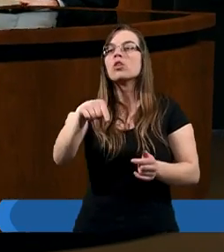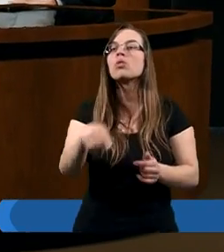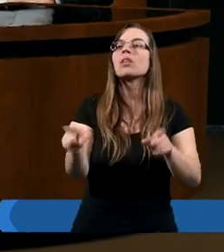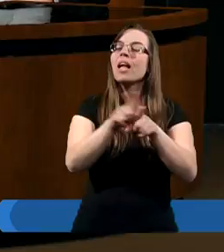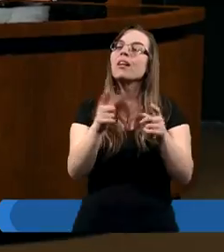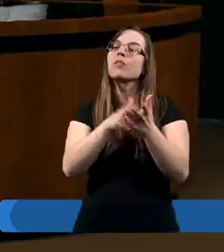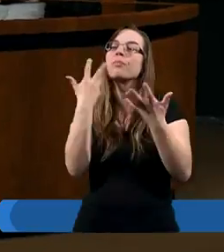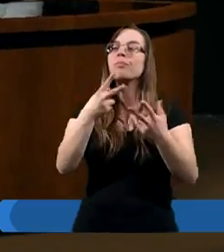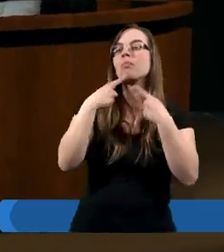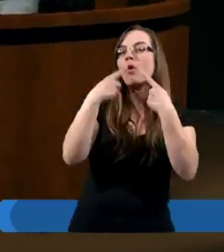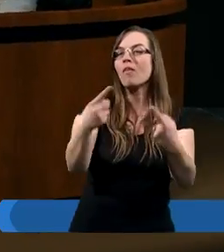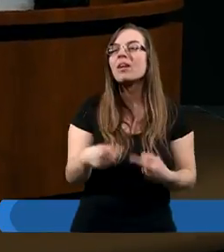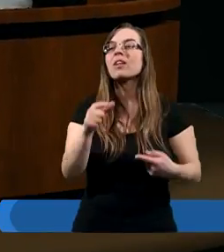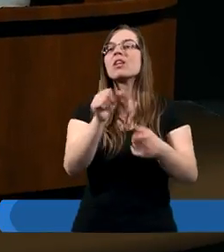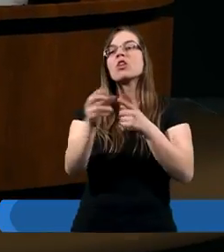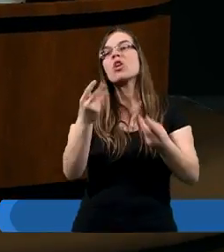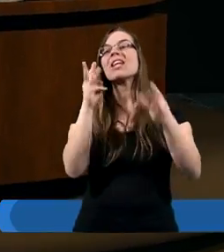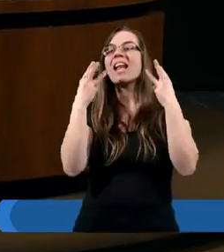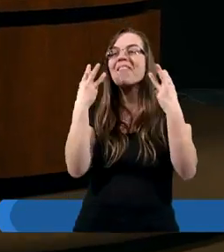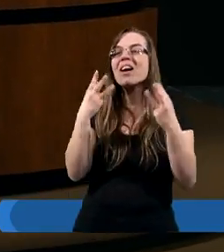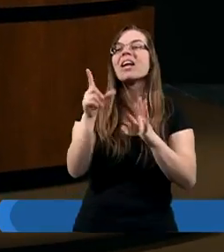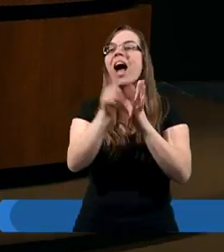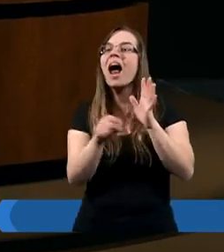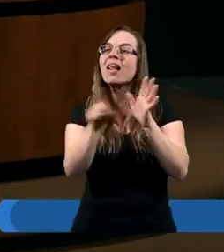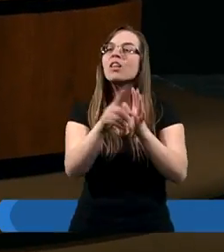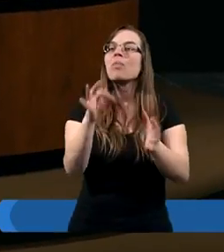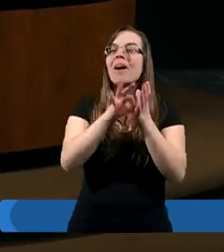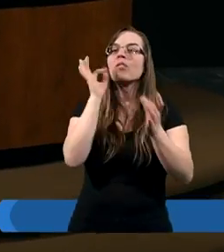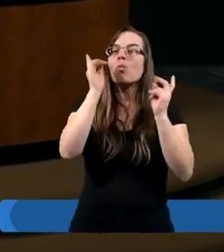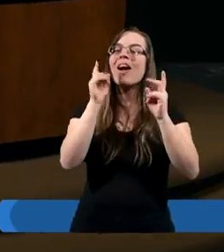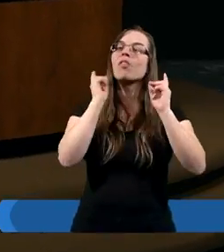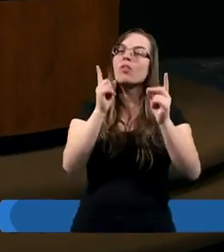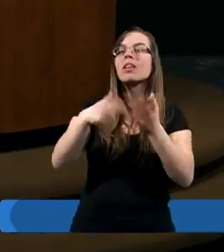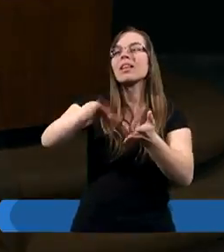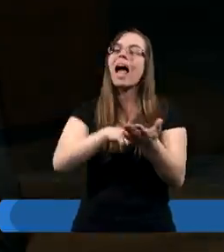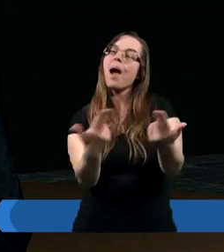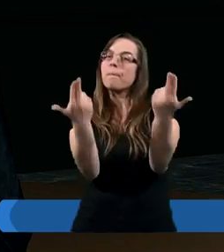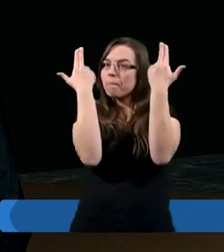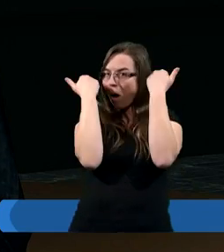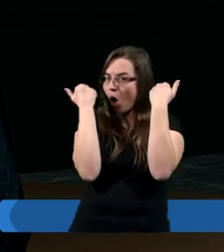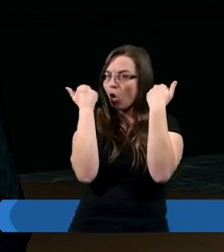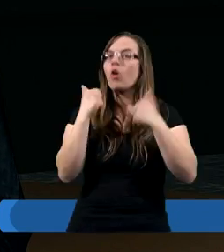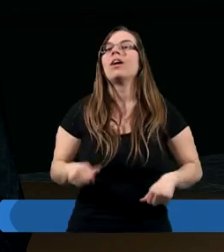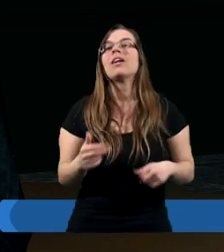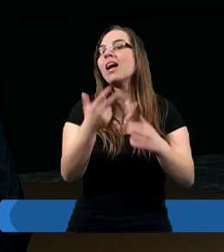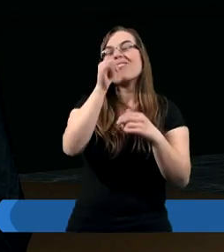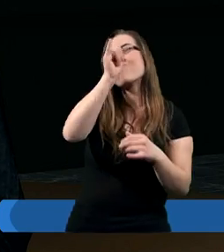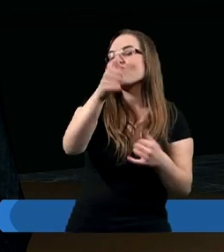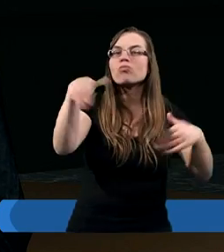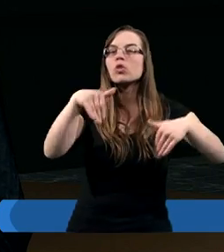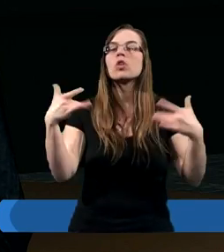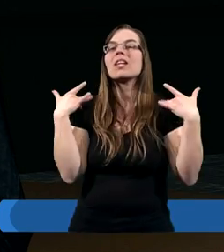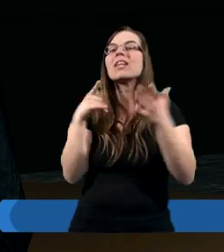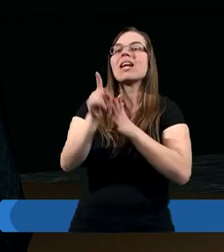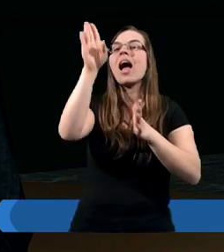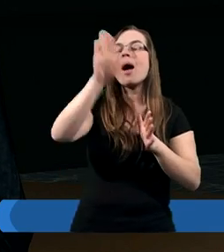Tutaj ciężko powiedzieć, że któraś z tych cech jest najważniejsza, ale ja taką szczególną uwagę zwróciłem na pokorę. Nie da się żyć dla Boga